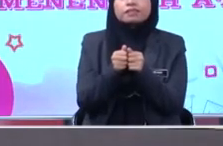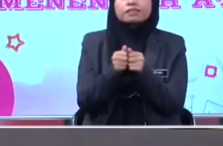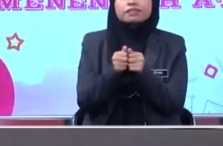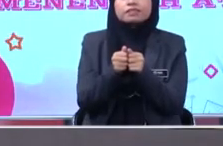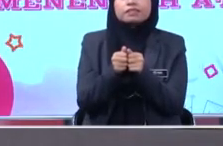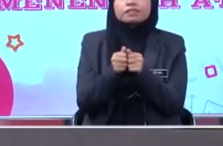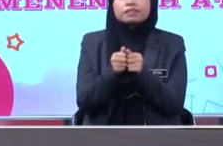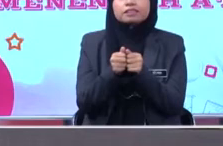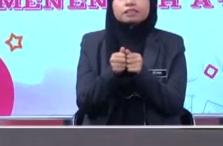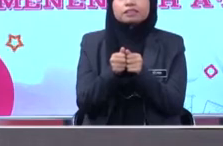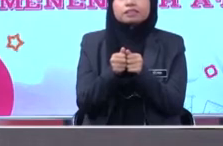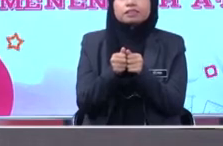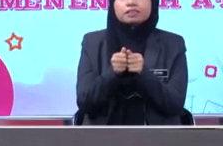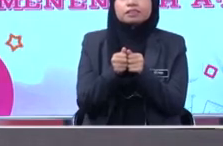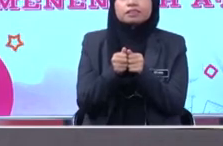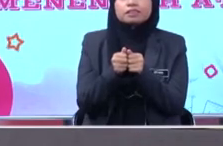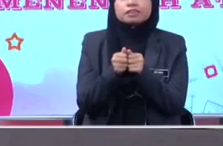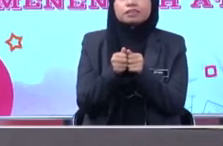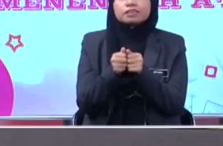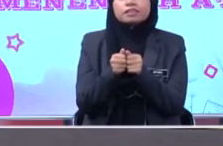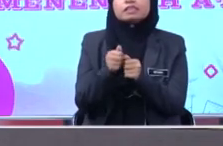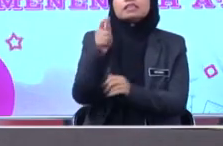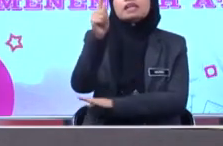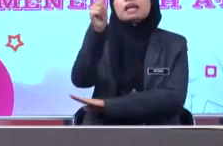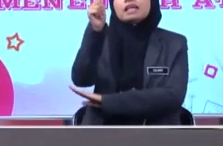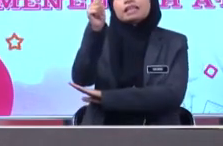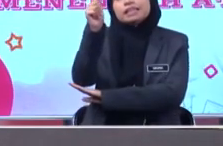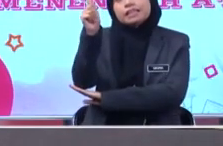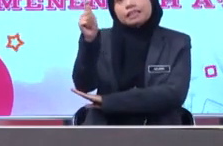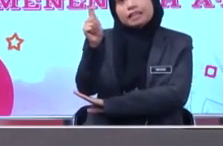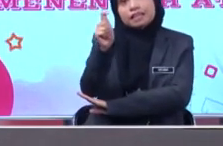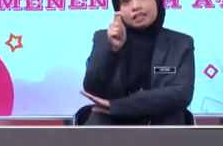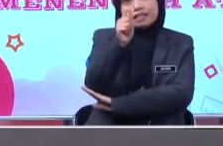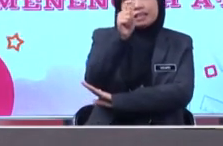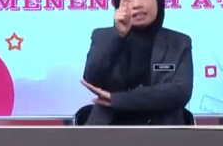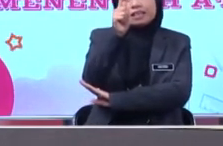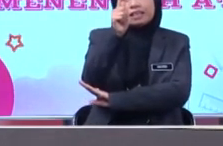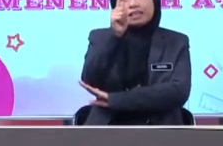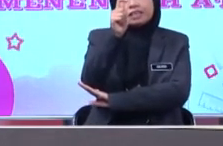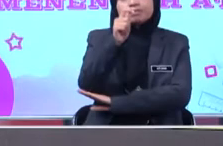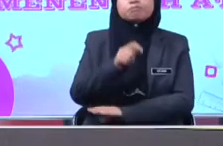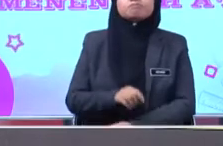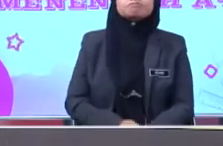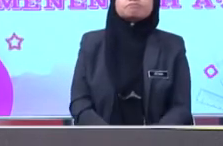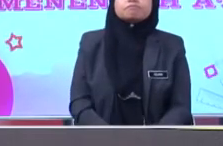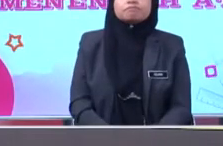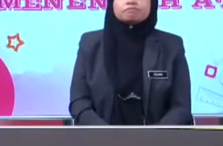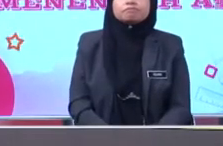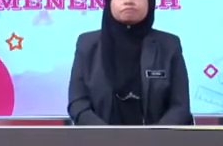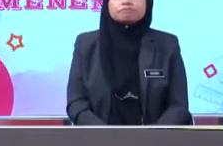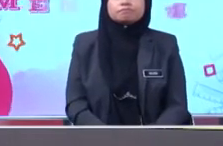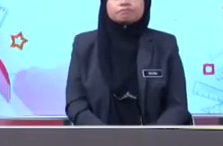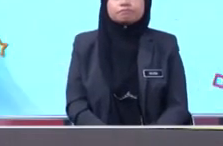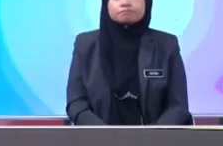ia bertemu dengan the causes ndak beton Hai Oke